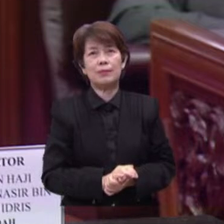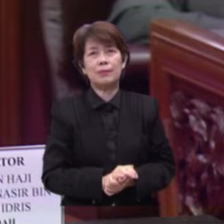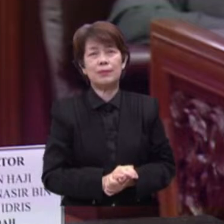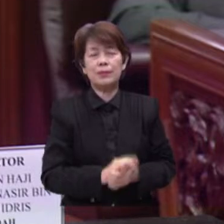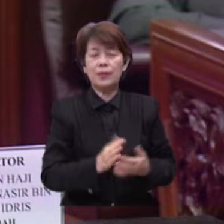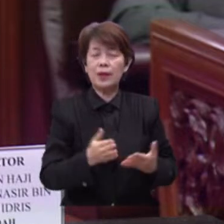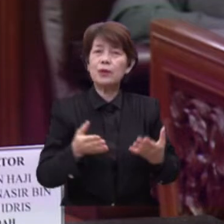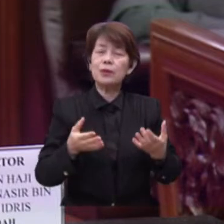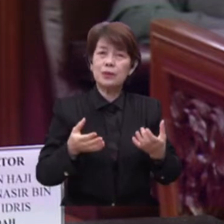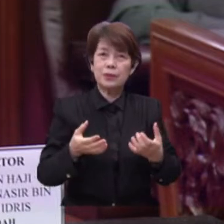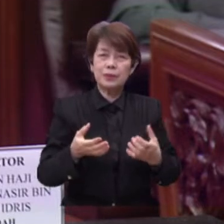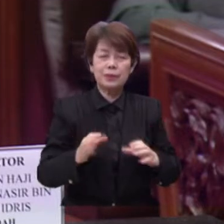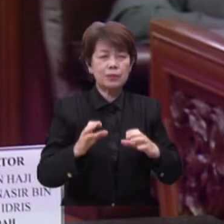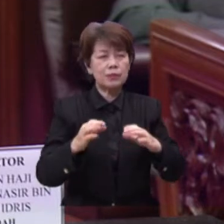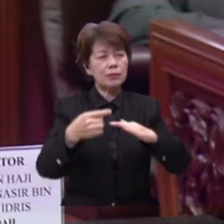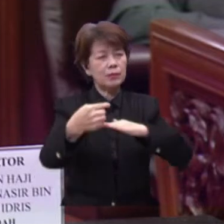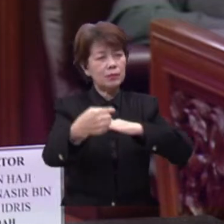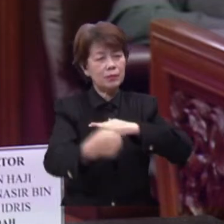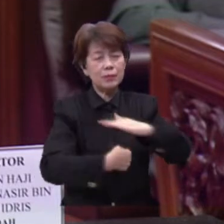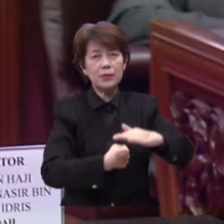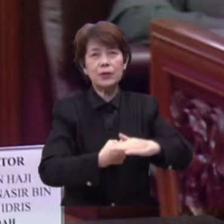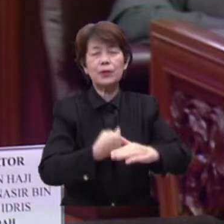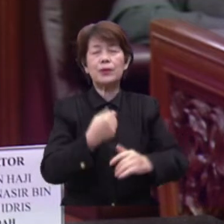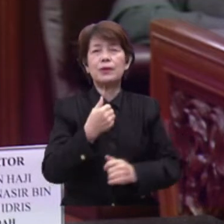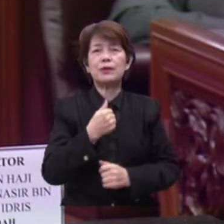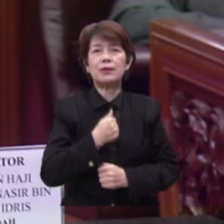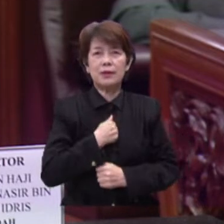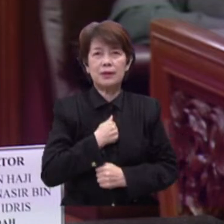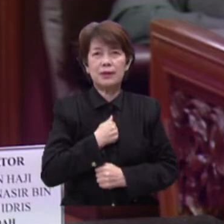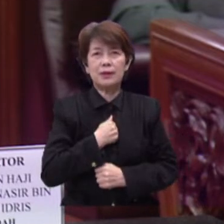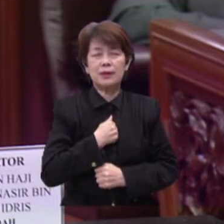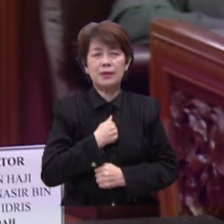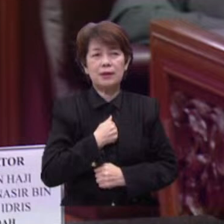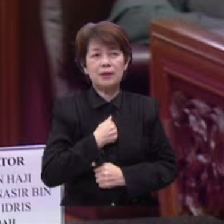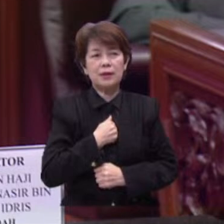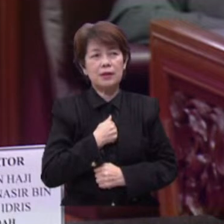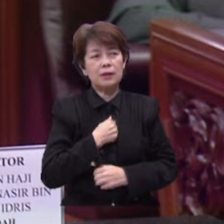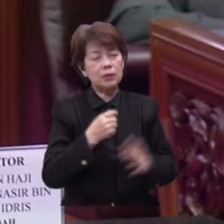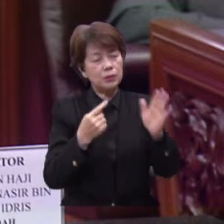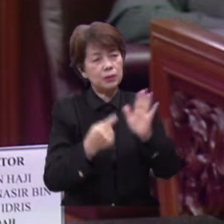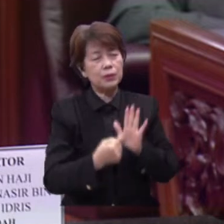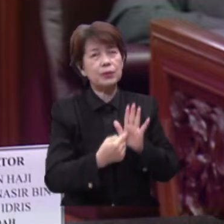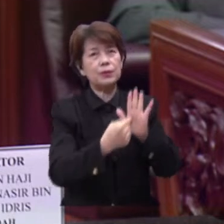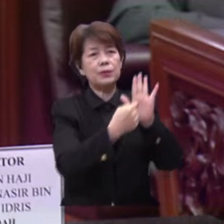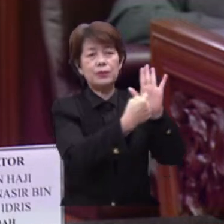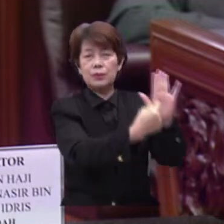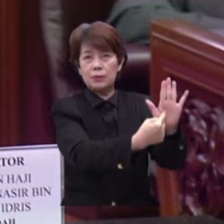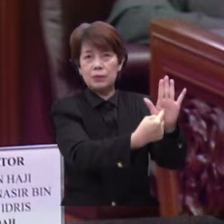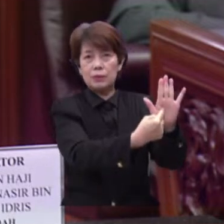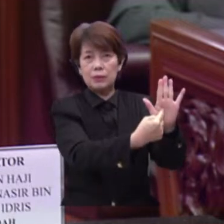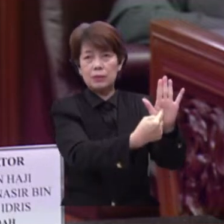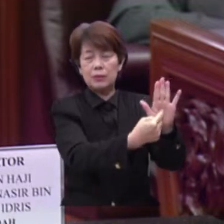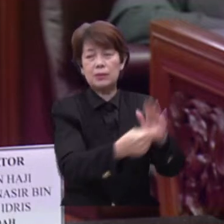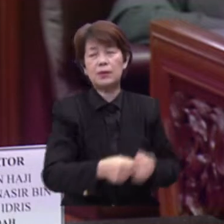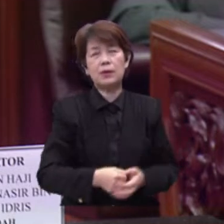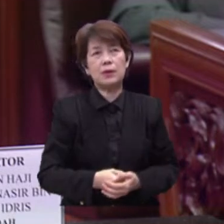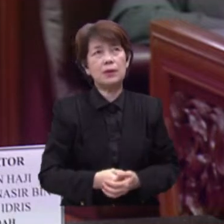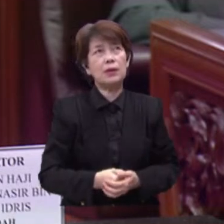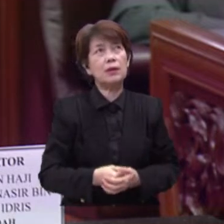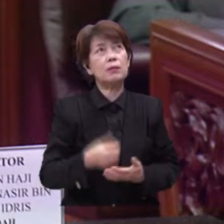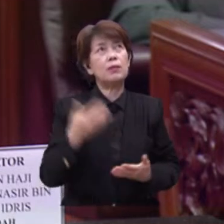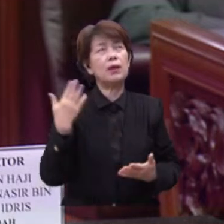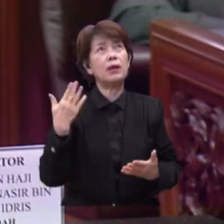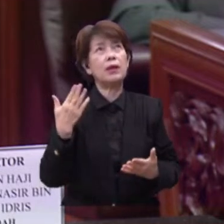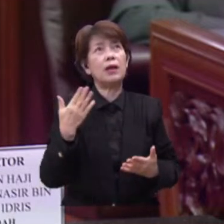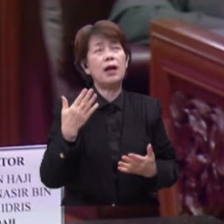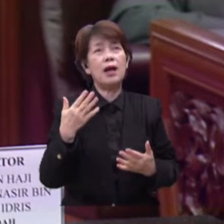coba membunuh diri dan kalau kita rujuk kepada negara-negara